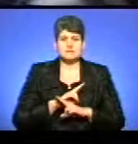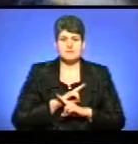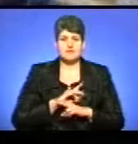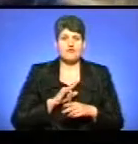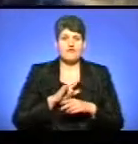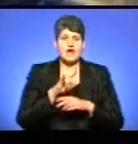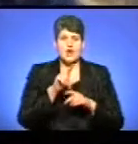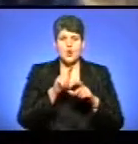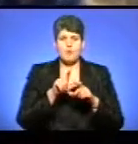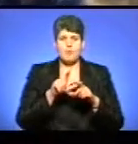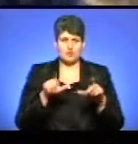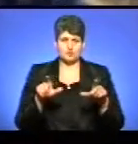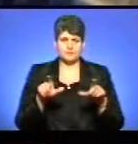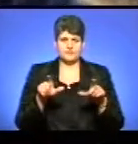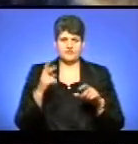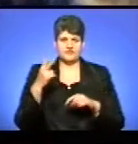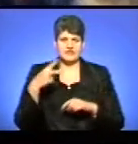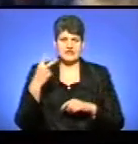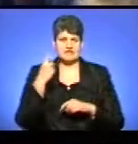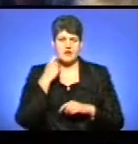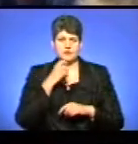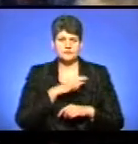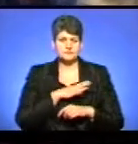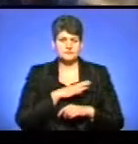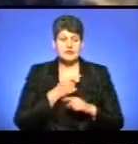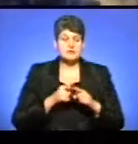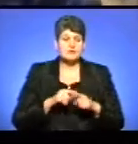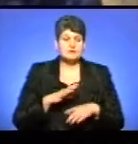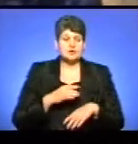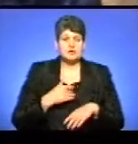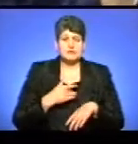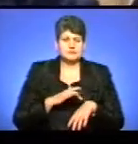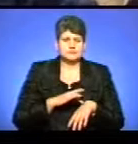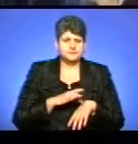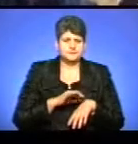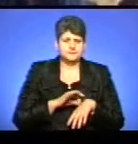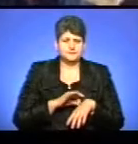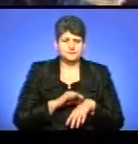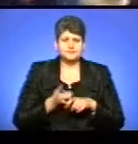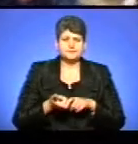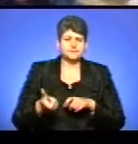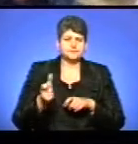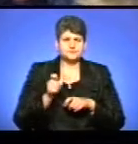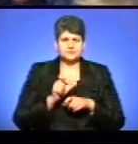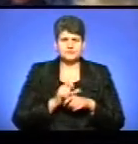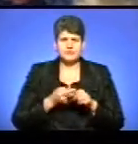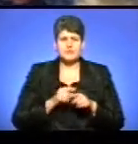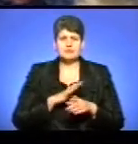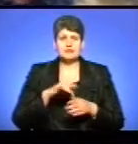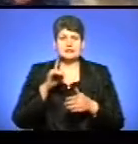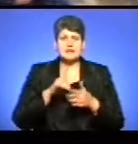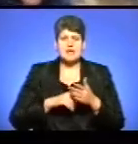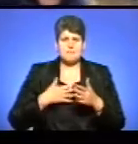аеропорту в 22 роки. Це для мене дуже болісно, це для мене дуже болюче. Це була надія